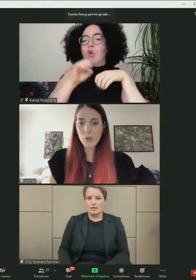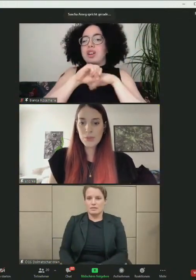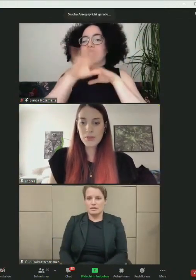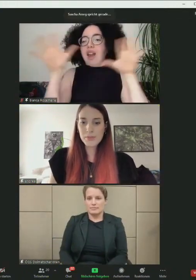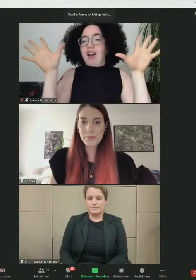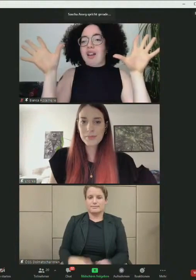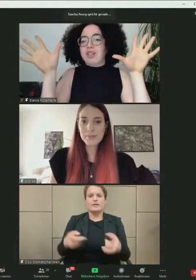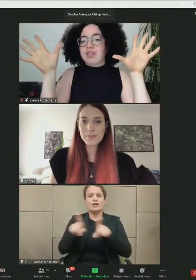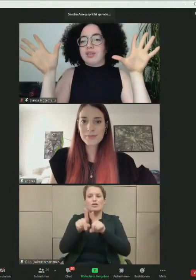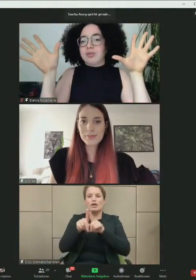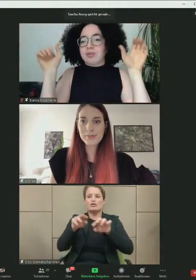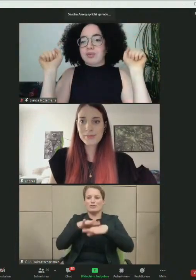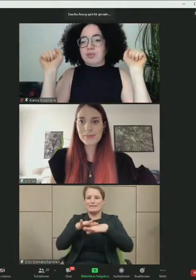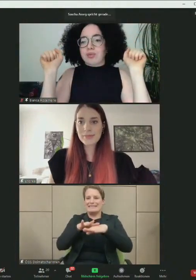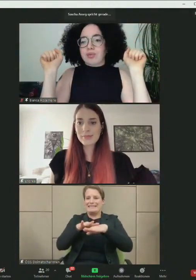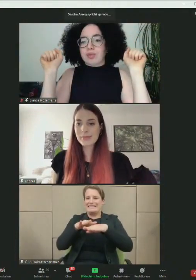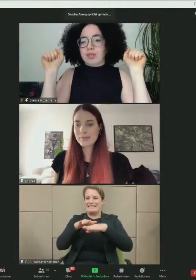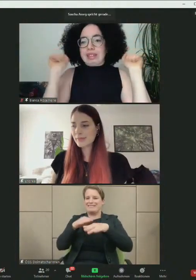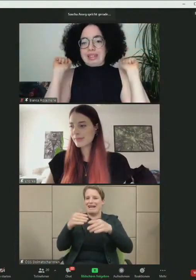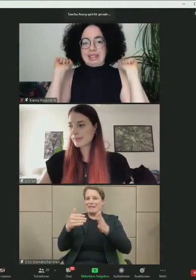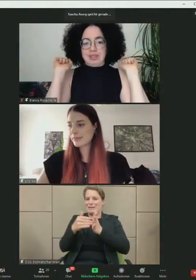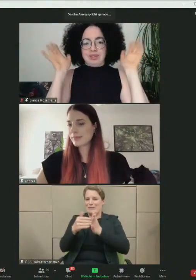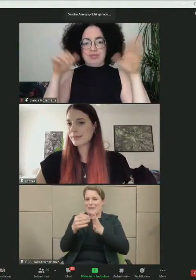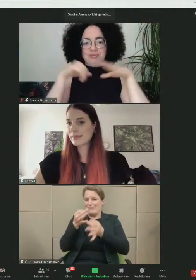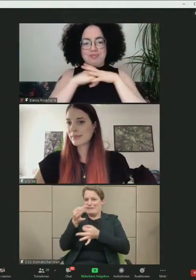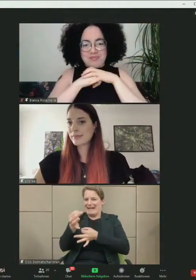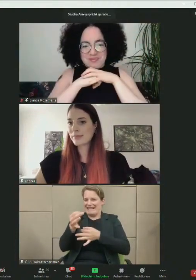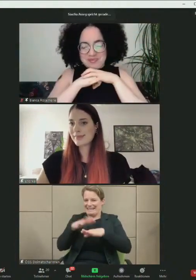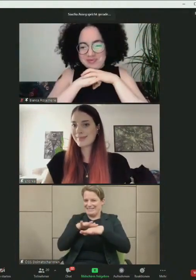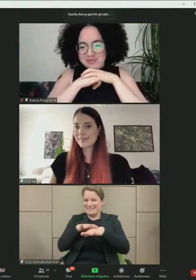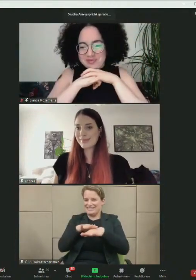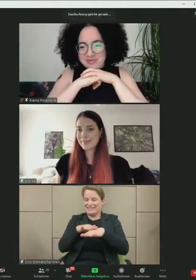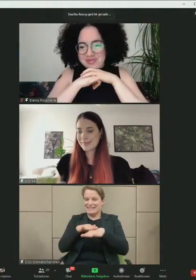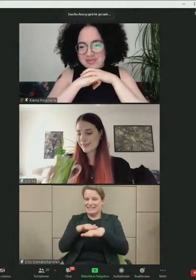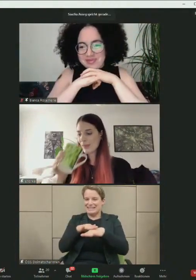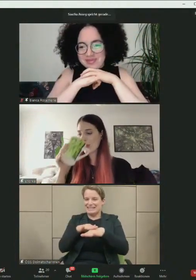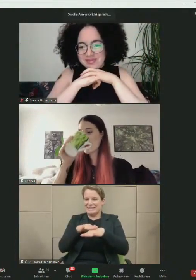Ich hätte jetzt noch eine kurze Frage.